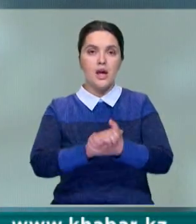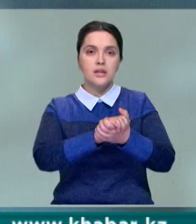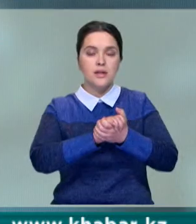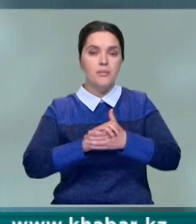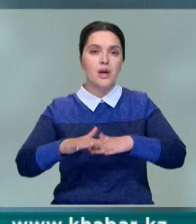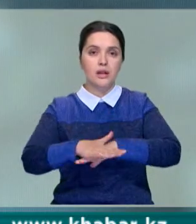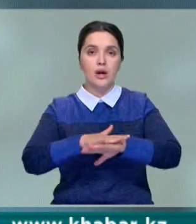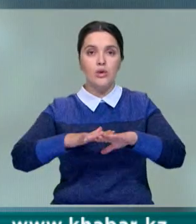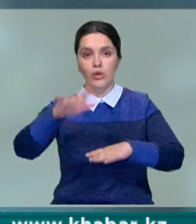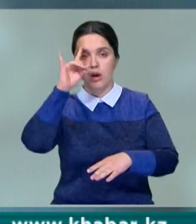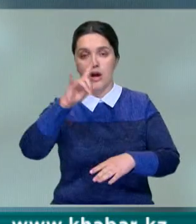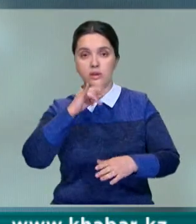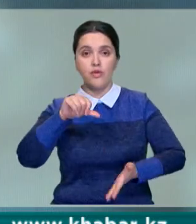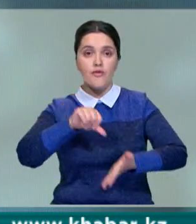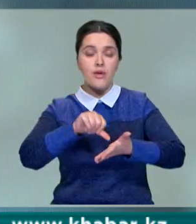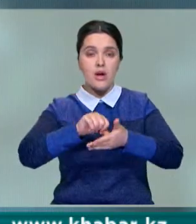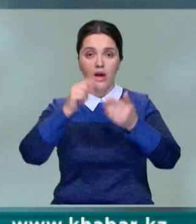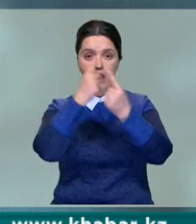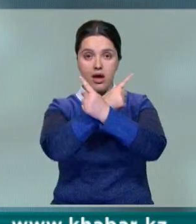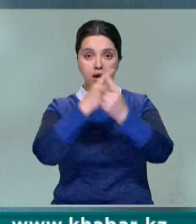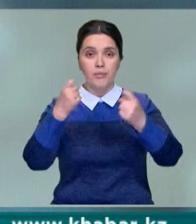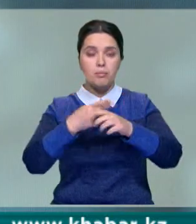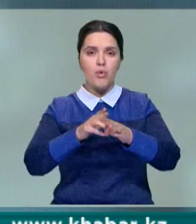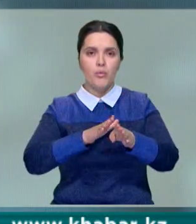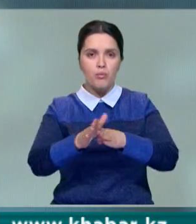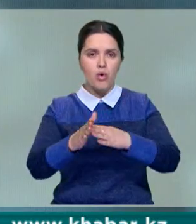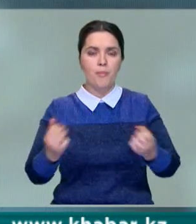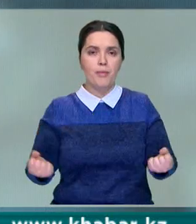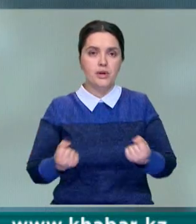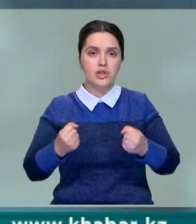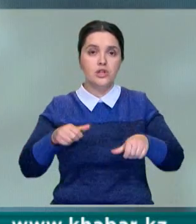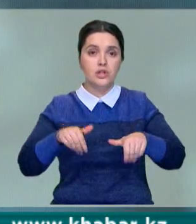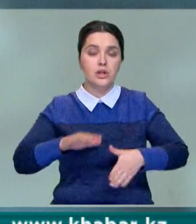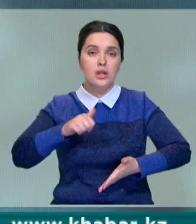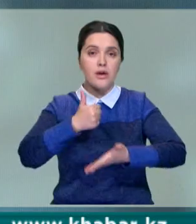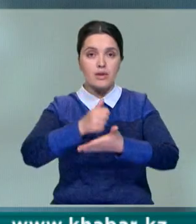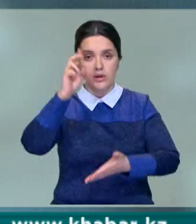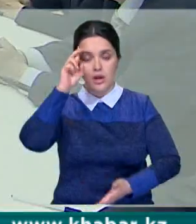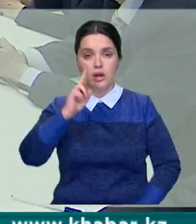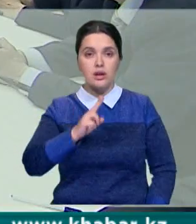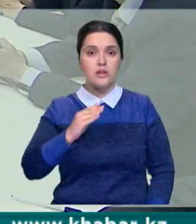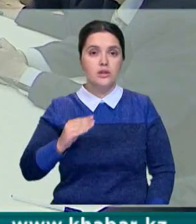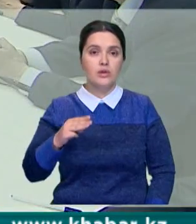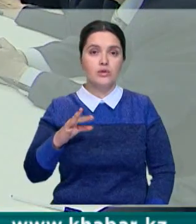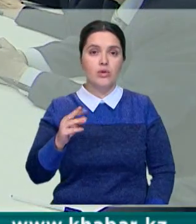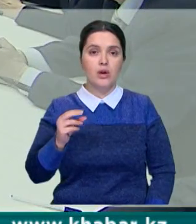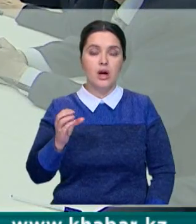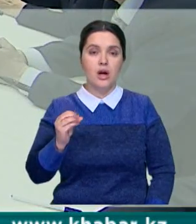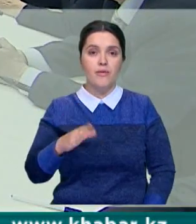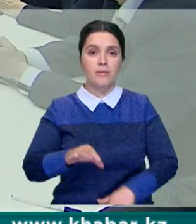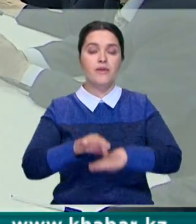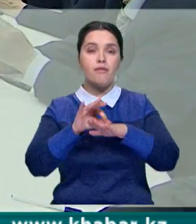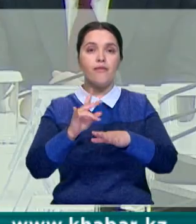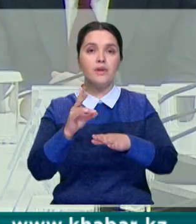народа Казахстана сегодня выступила с обращением, в котором полностью поддерживает решение главы государства Касым-Жомарта Токаева